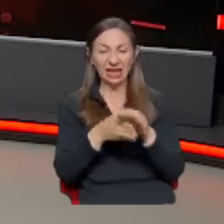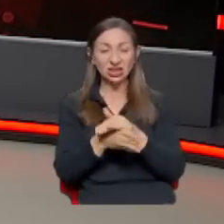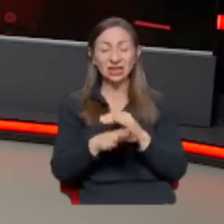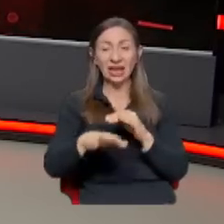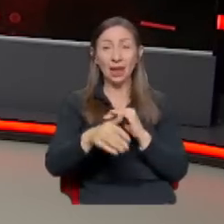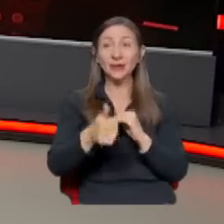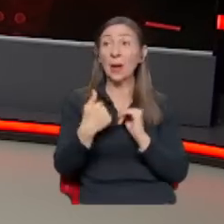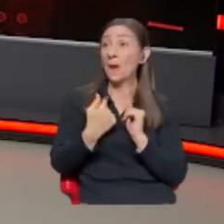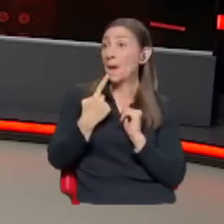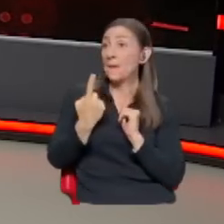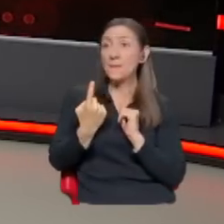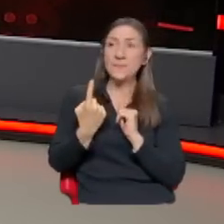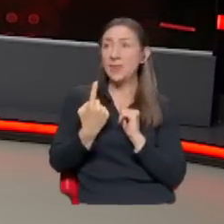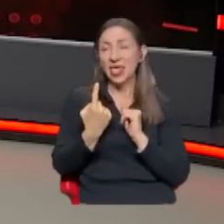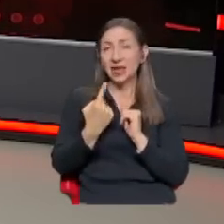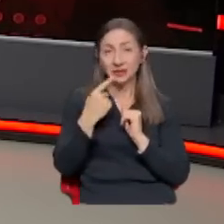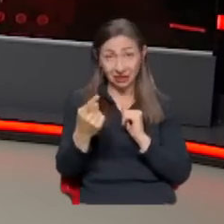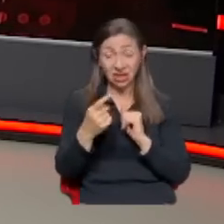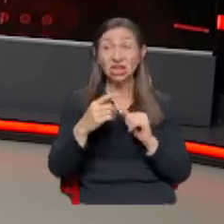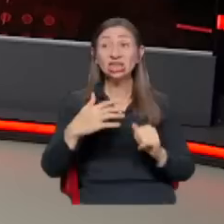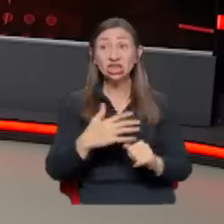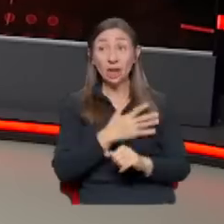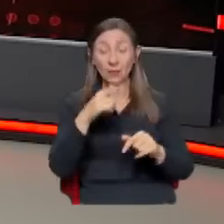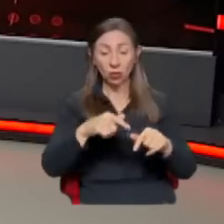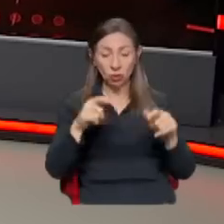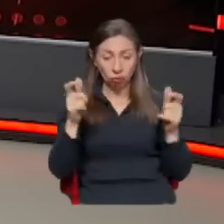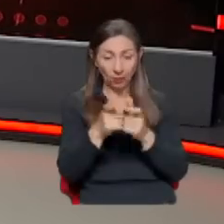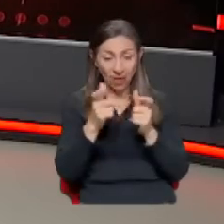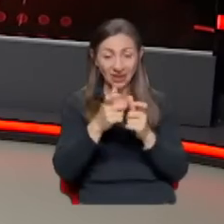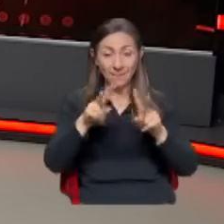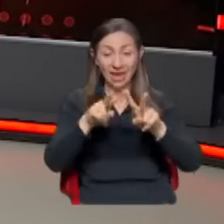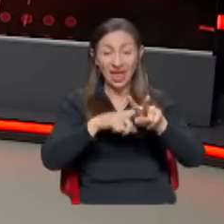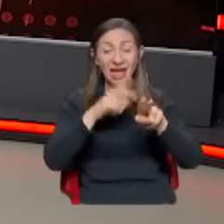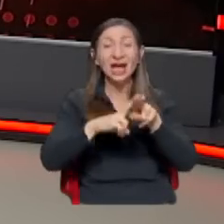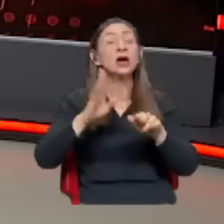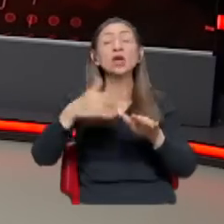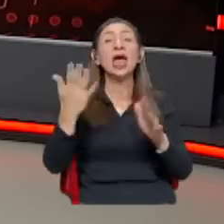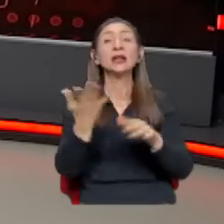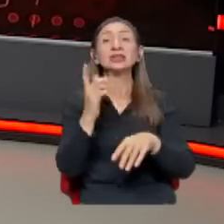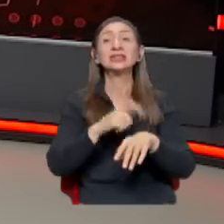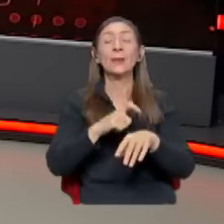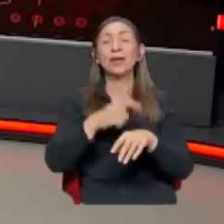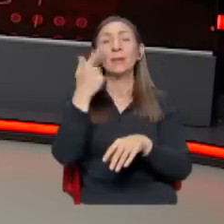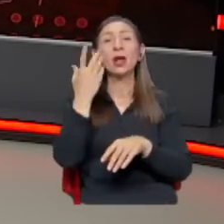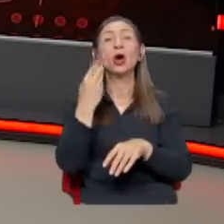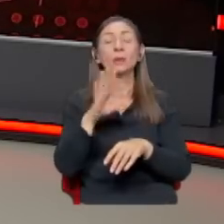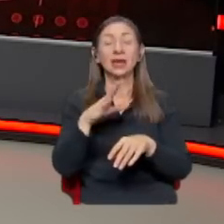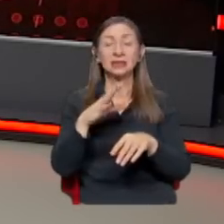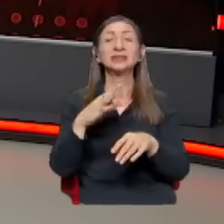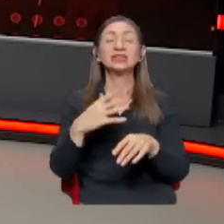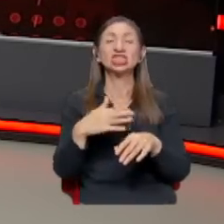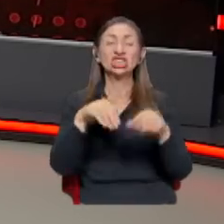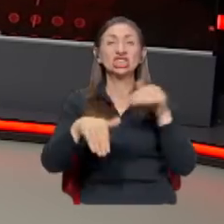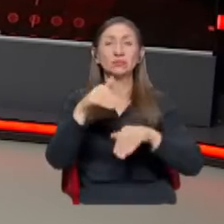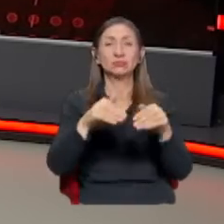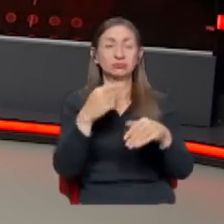genel başkanı söyledim dedi. CHP bugün toplanan MYK sonrasında henüz zamanı belli olmayan kurultayı